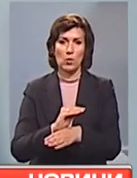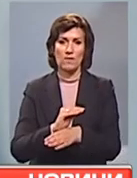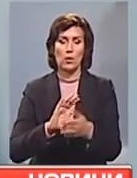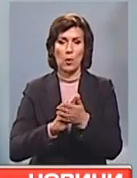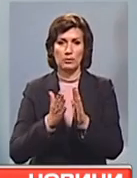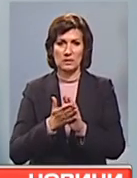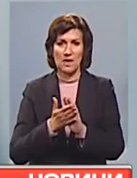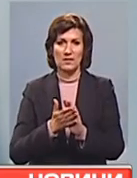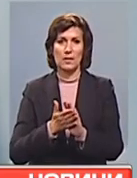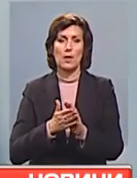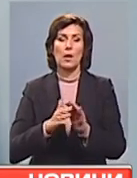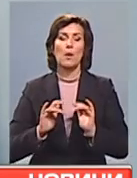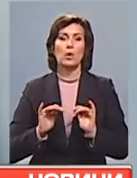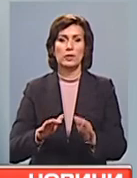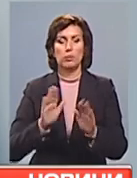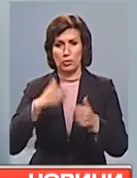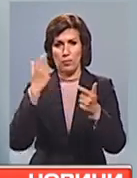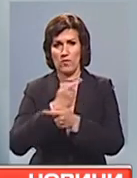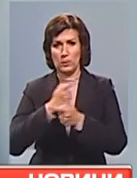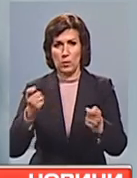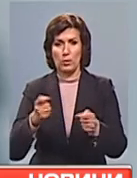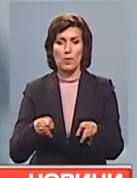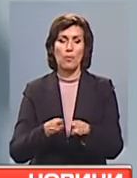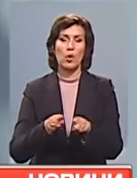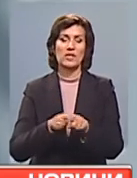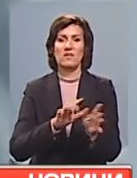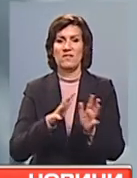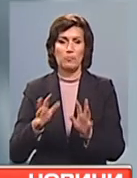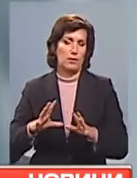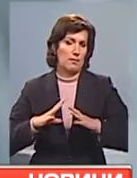обставини події, буде повідомлено. Подібних випадків не було.